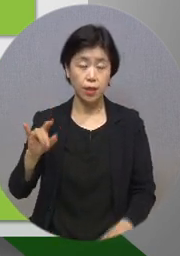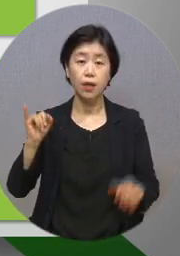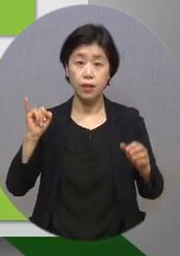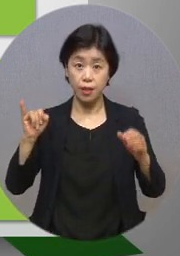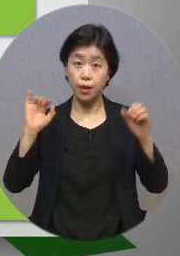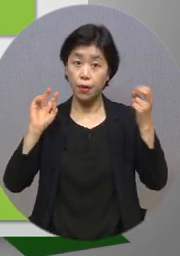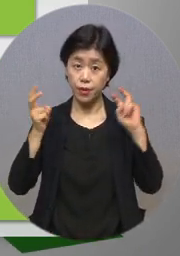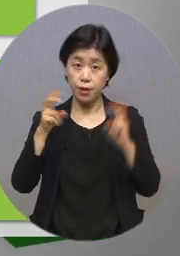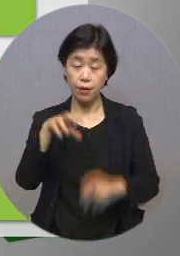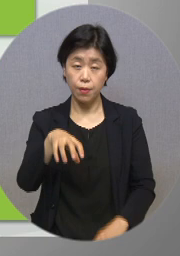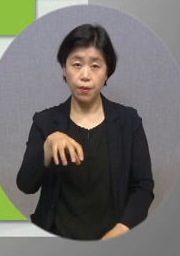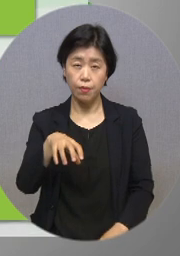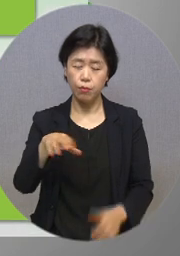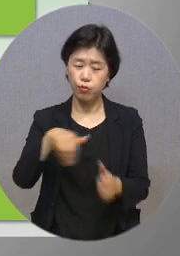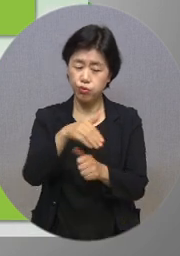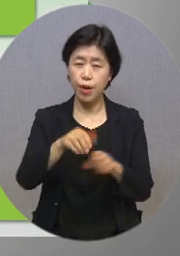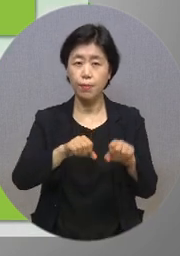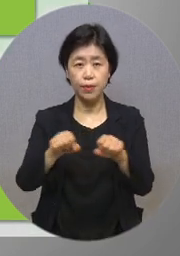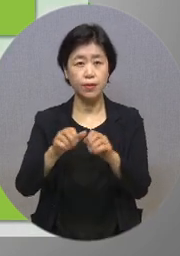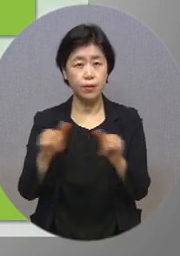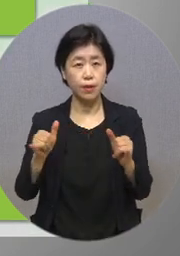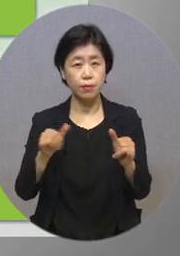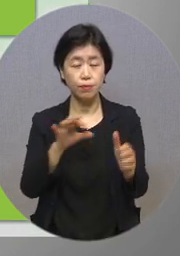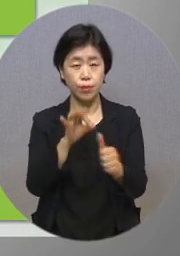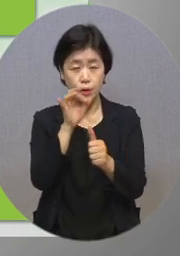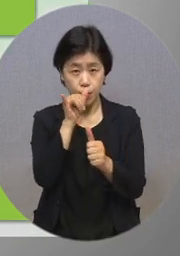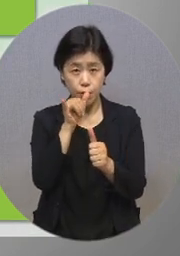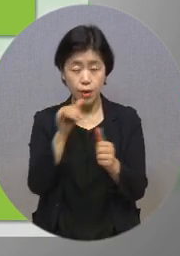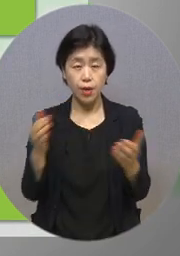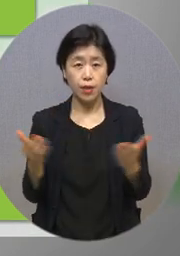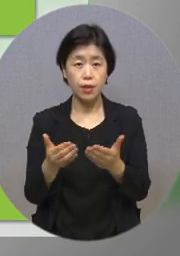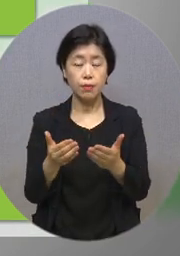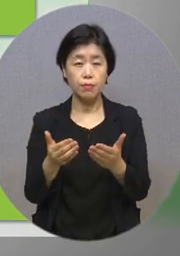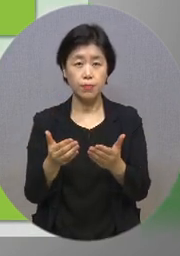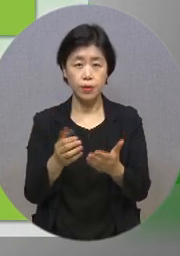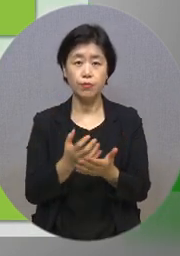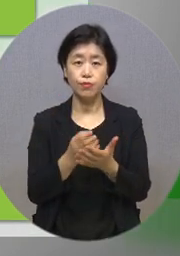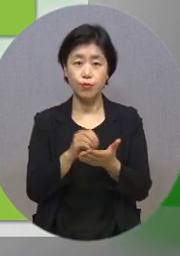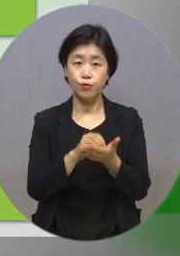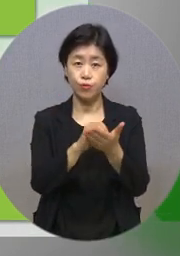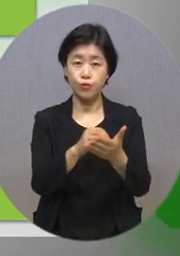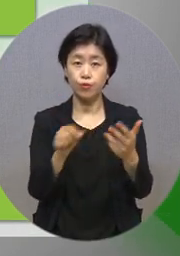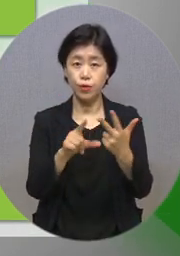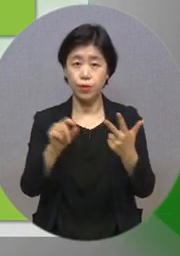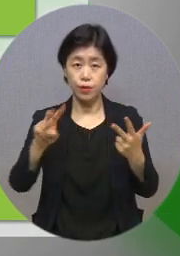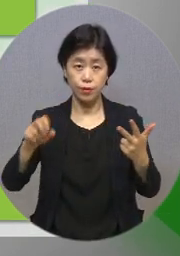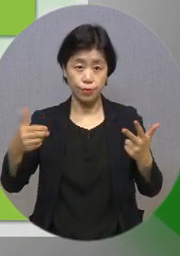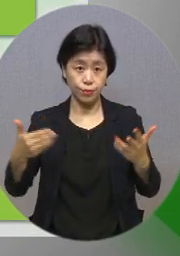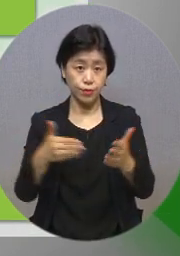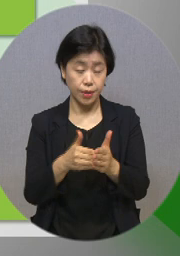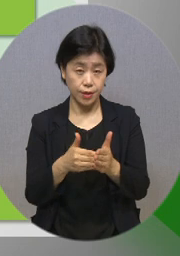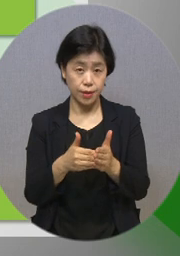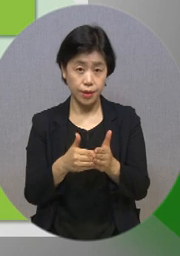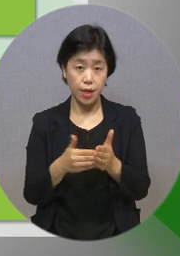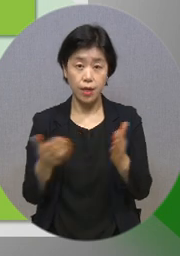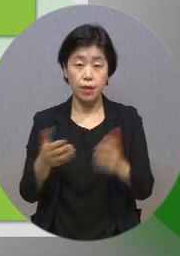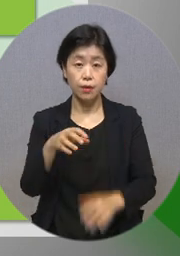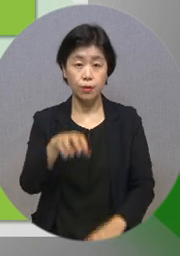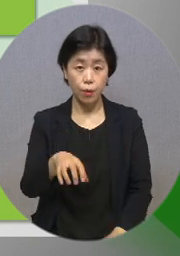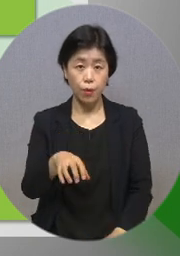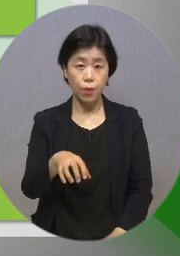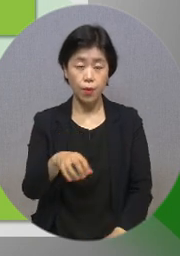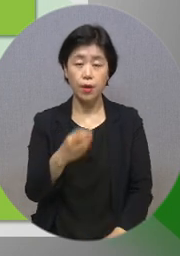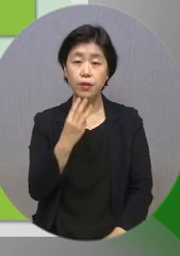모집합니다. 접수 마감일은 7월 29일까지며 근무지는 서울특별시 송파구입니다. 경력과 학력은